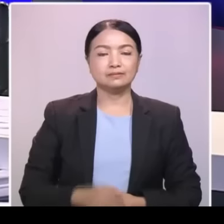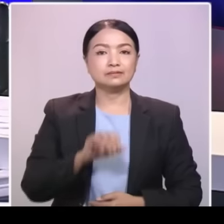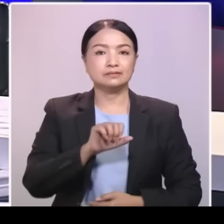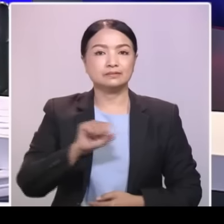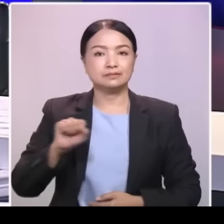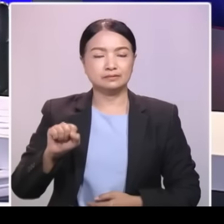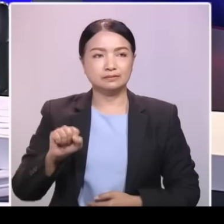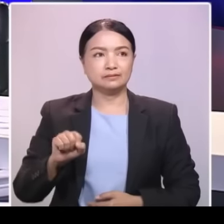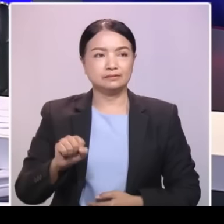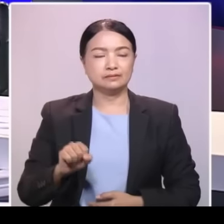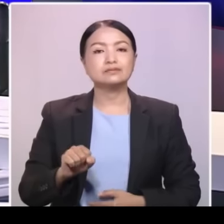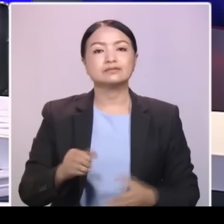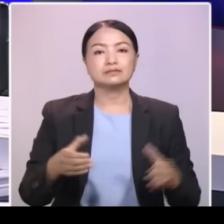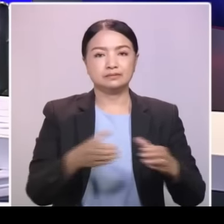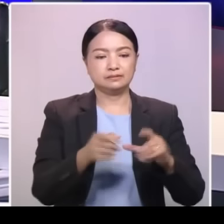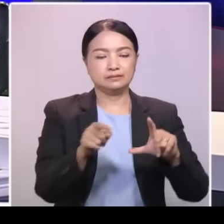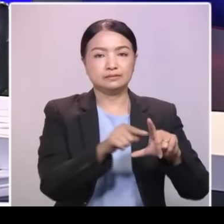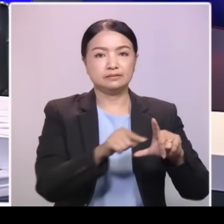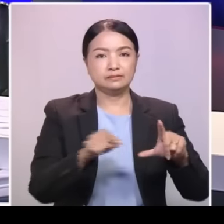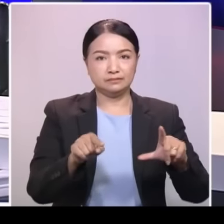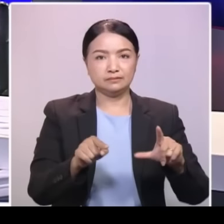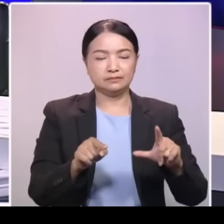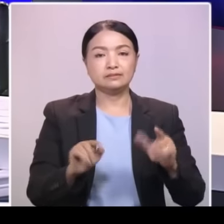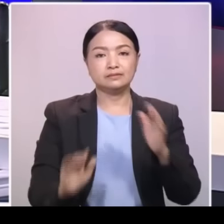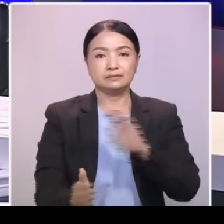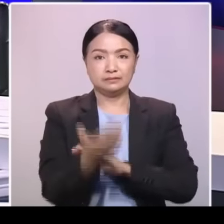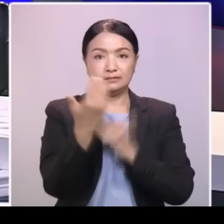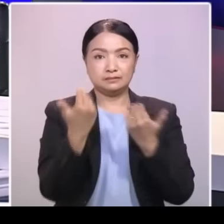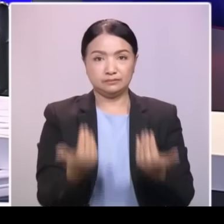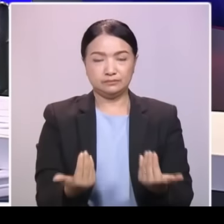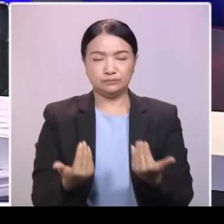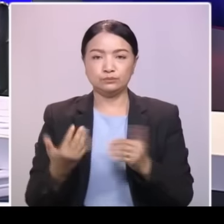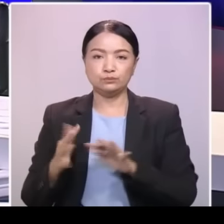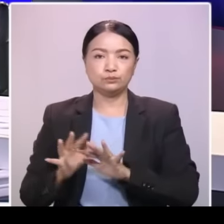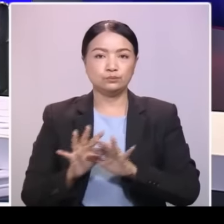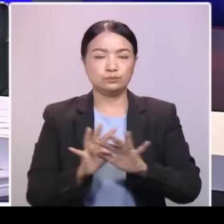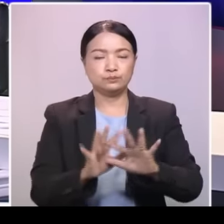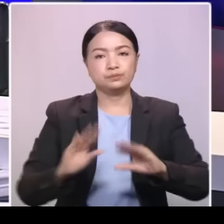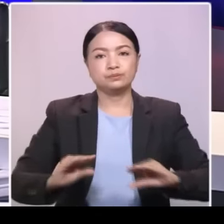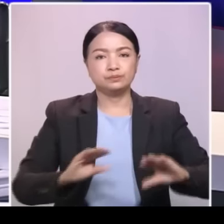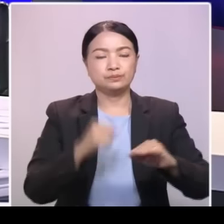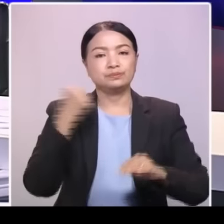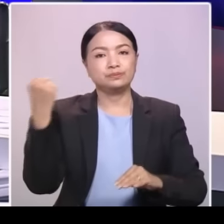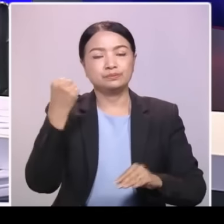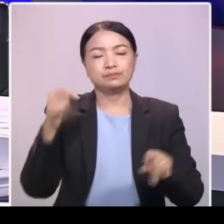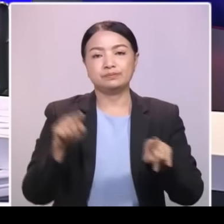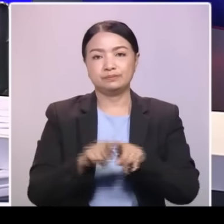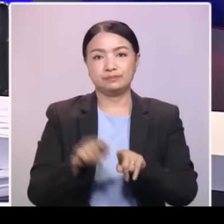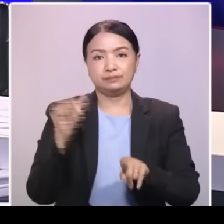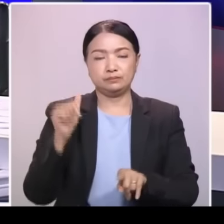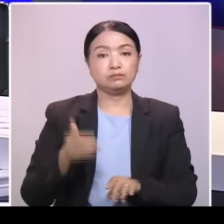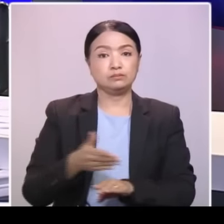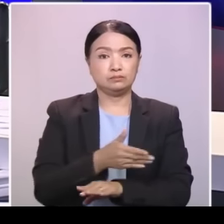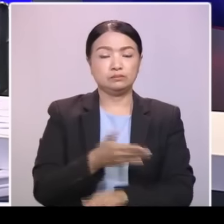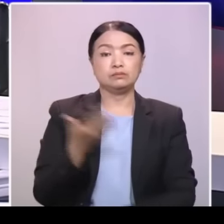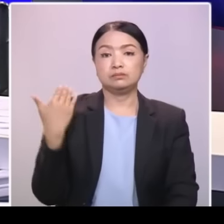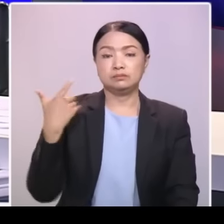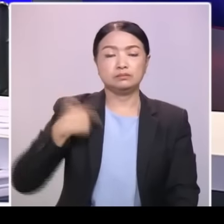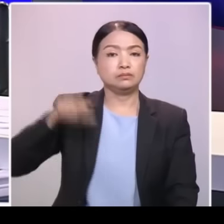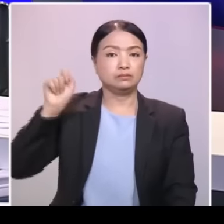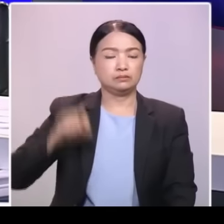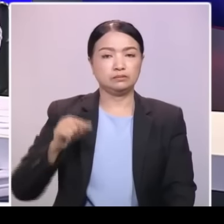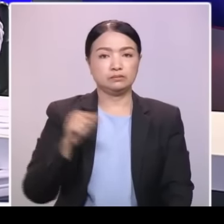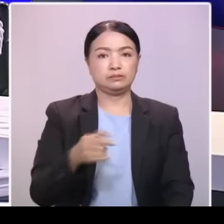สสของอดีตพรรคก้าวไกลเช้าวันนี้ก็ยังคงเข้าร่วมประชุมสภาผู้แทนราษฎรตามปกตินะครับหลังจากที่ศาลเนี่ยมีคำสั่งยุบพรรคไปเมื่อว